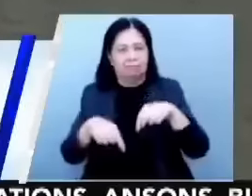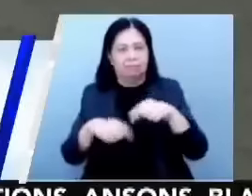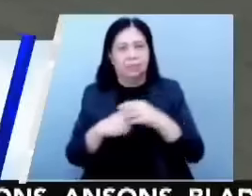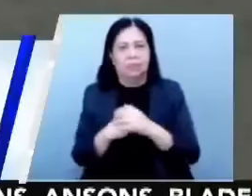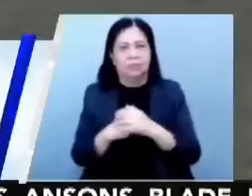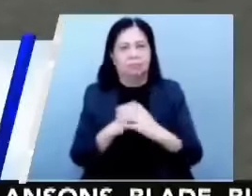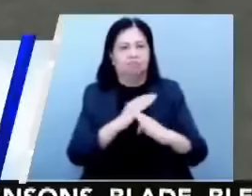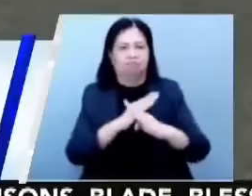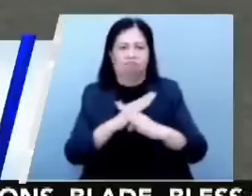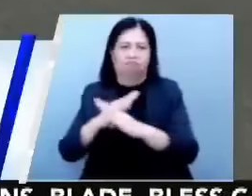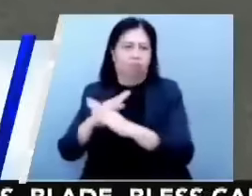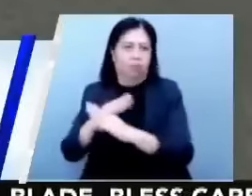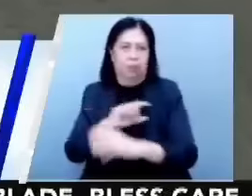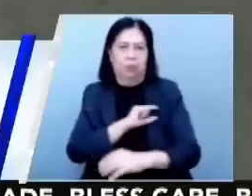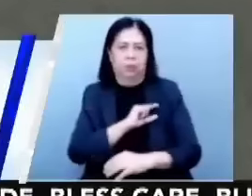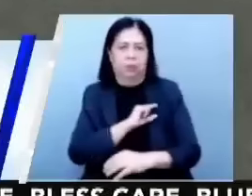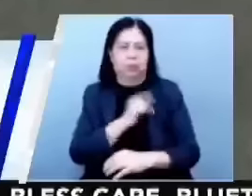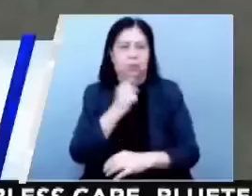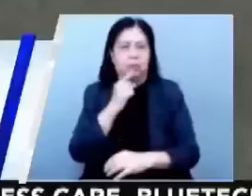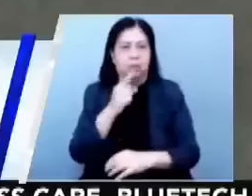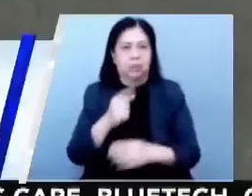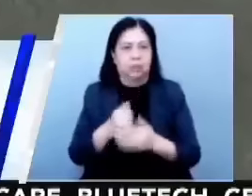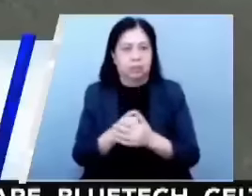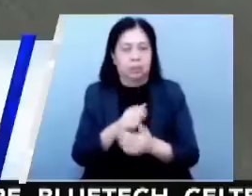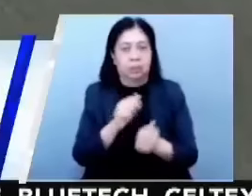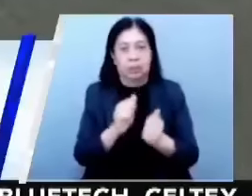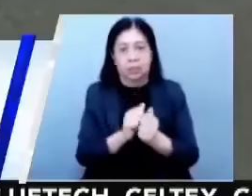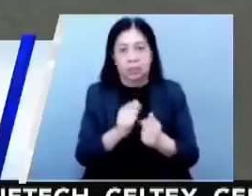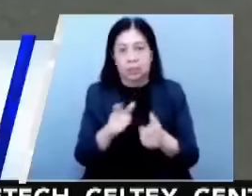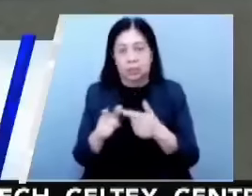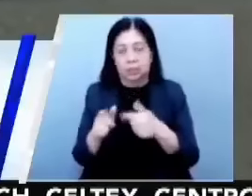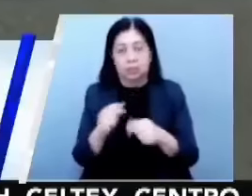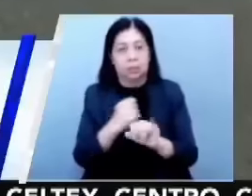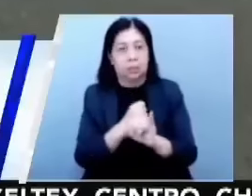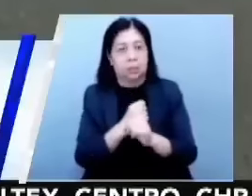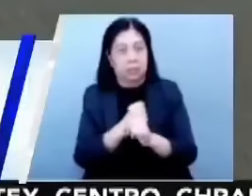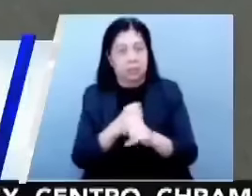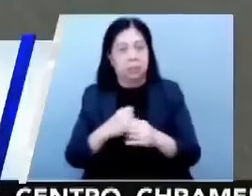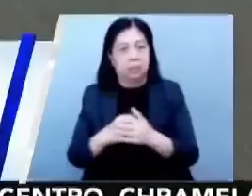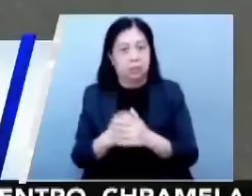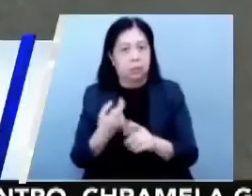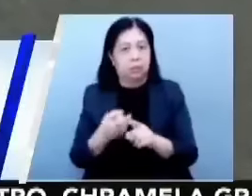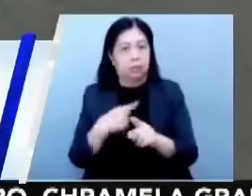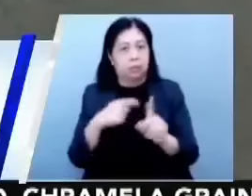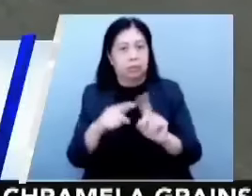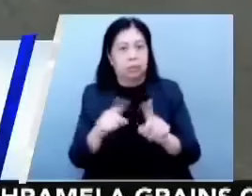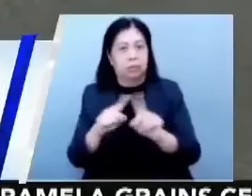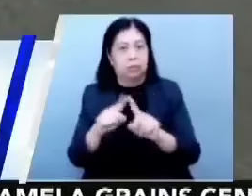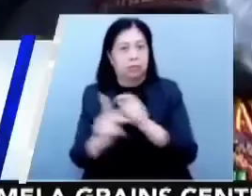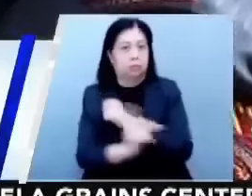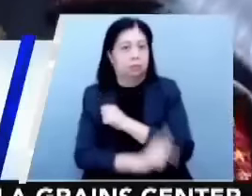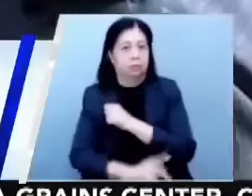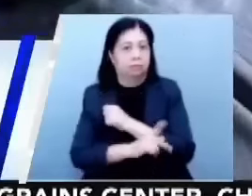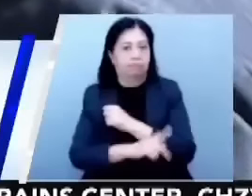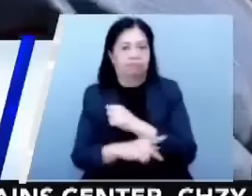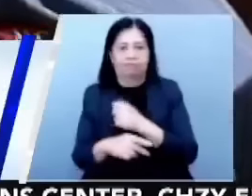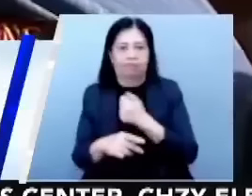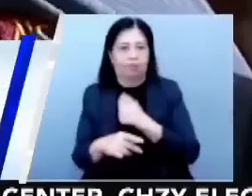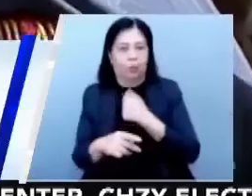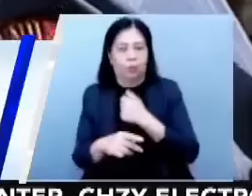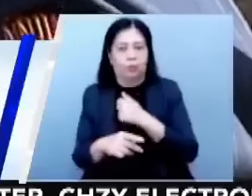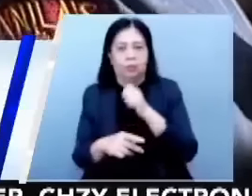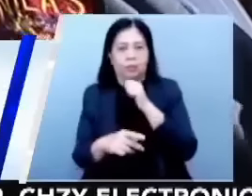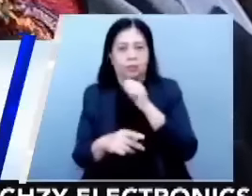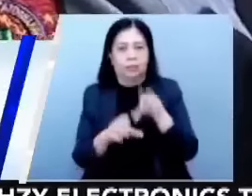sila. Ang sabi, yung mga kasama ng mga sasakyan, ng mga jeepney na galing sa ibang mga probinsya ay out of line. May mga humarang din